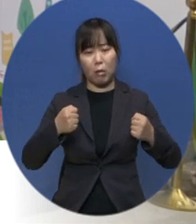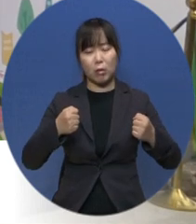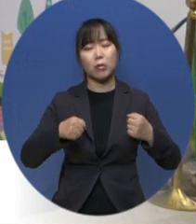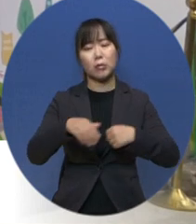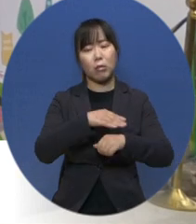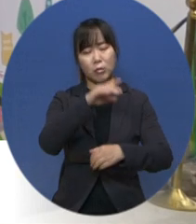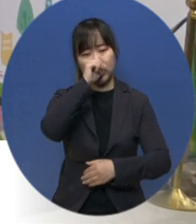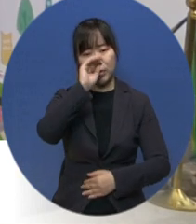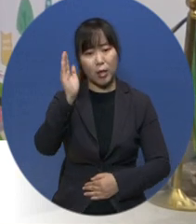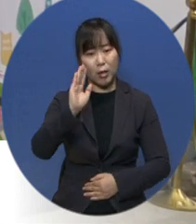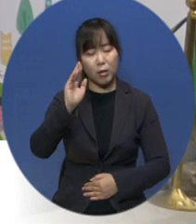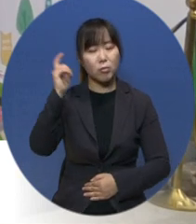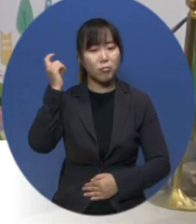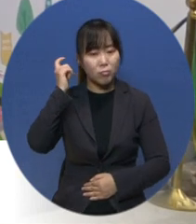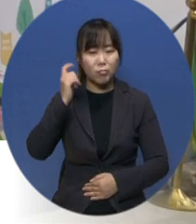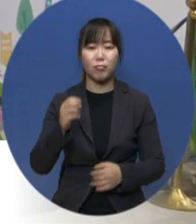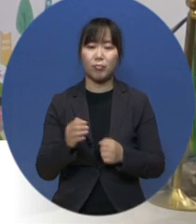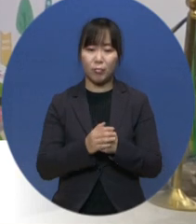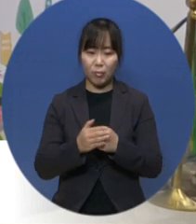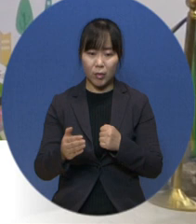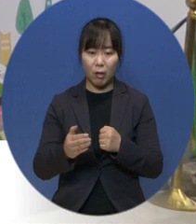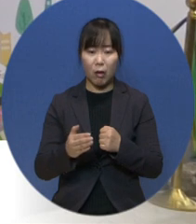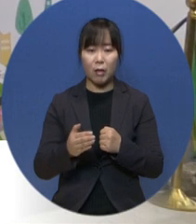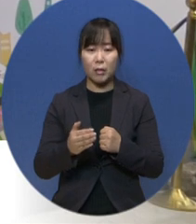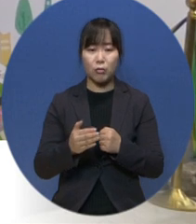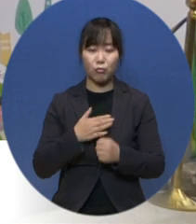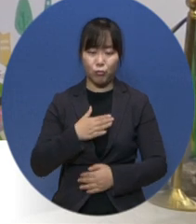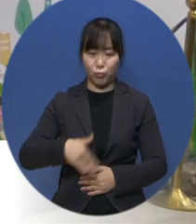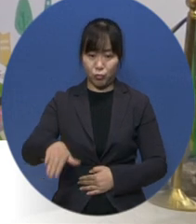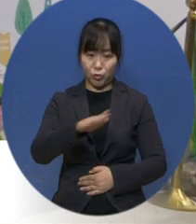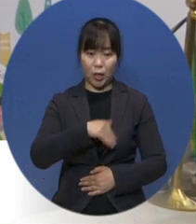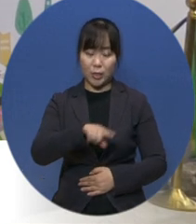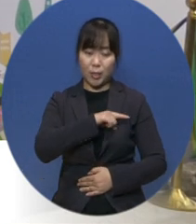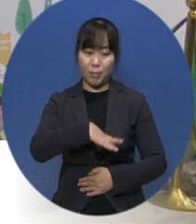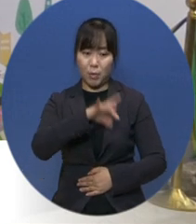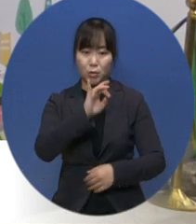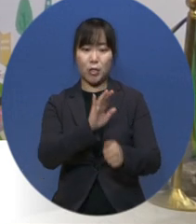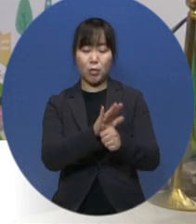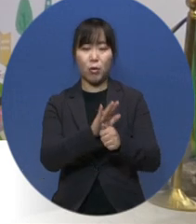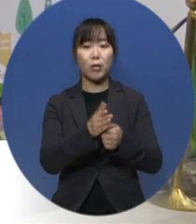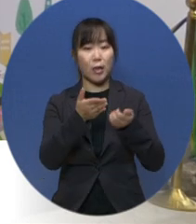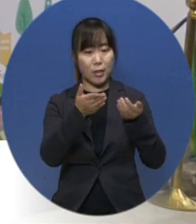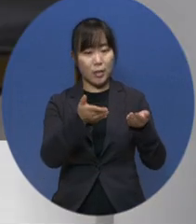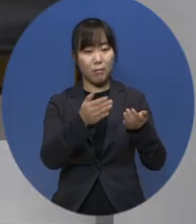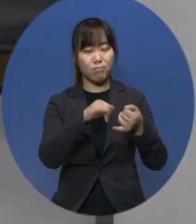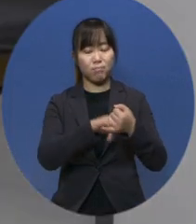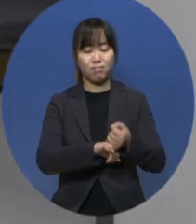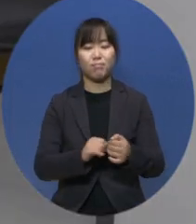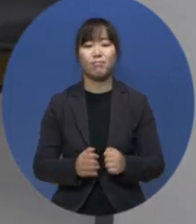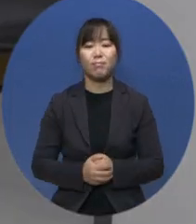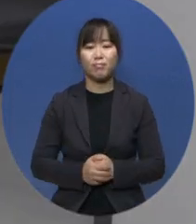좋은 걸로 제가 들었습니다. 그래서 그 소식을 듣고 여기는 우선적으로 우리가 좀 지원을 하자.